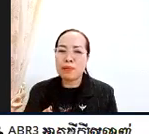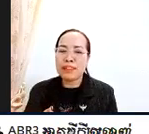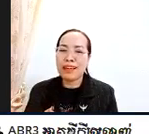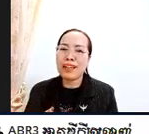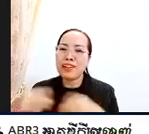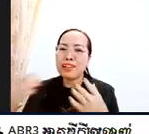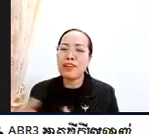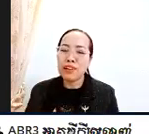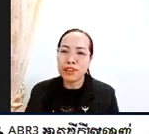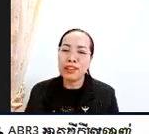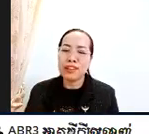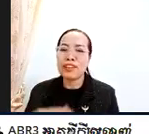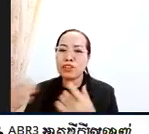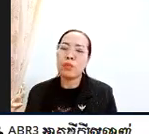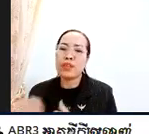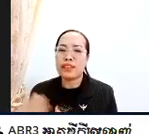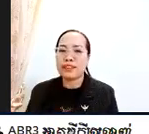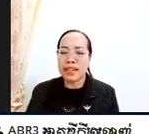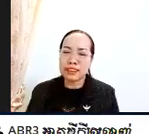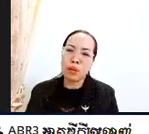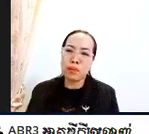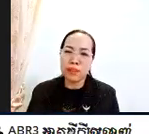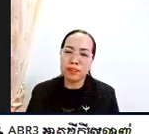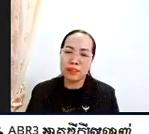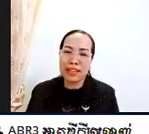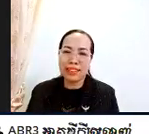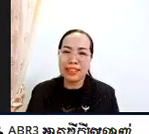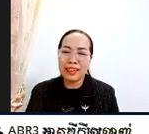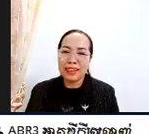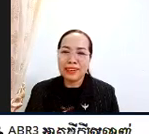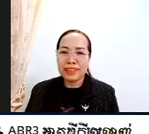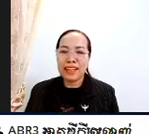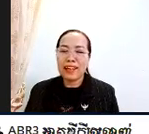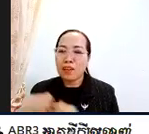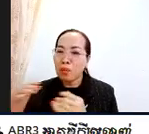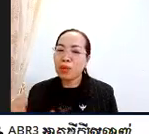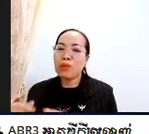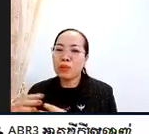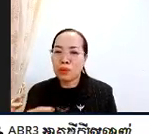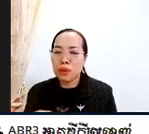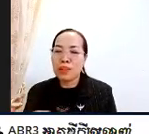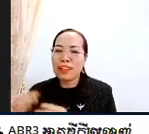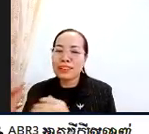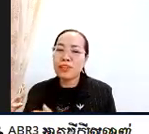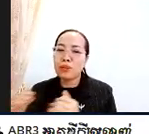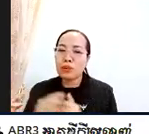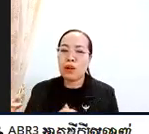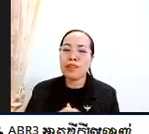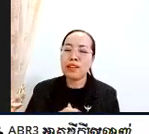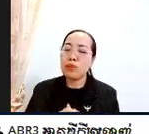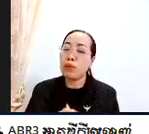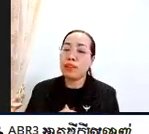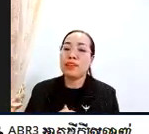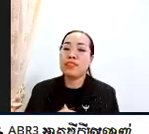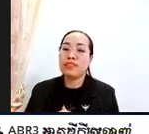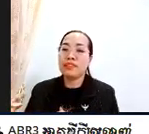bà bạn mình tên riêng nói riêng đừng giúp riêng đừng ngay nhọ miên pê xâm rạ tê chà công rồi ưu rồi toàn cà na dương rồi ưu rồi toàn